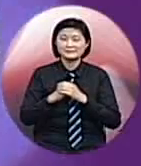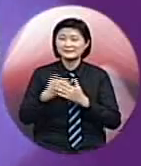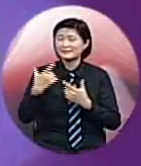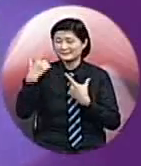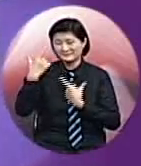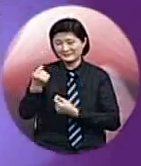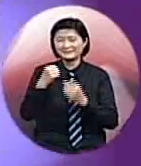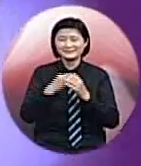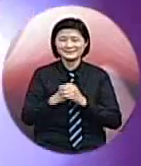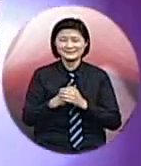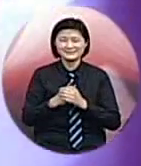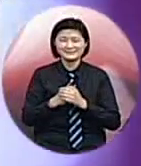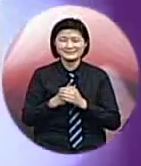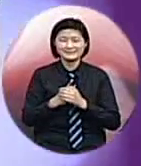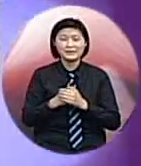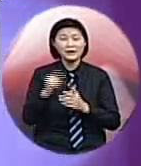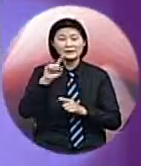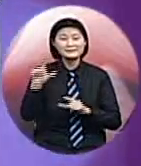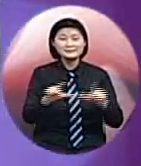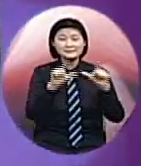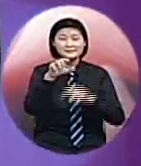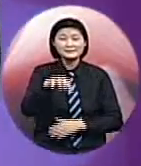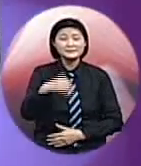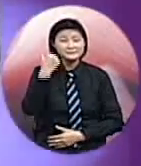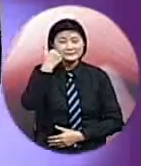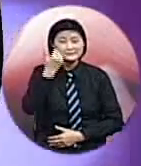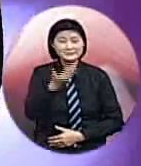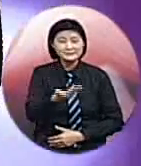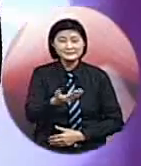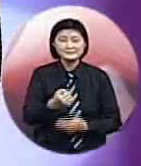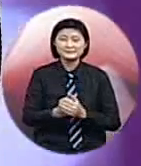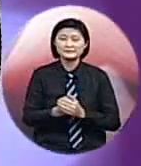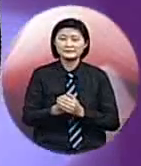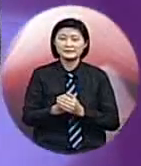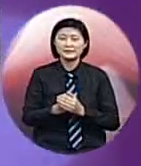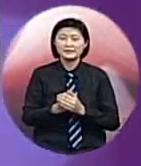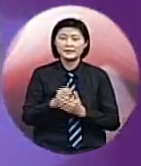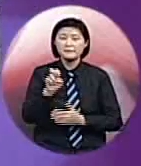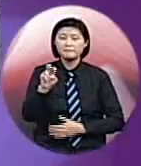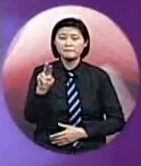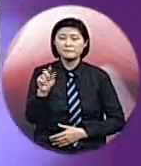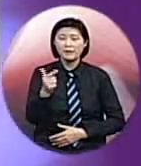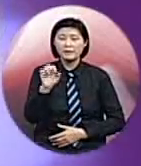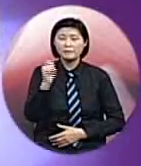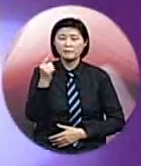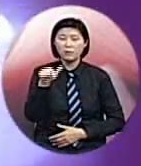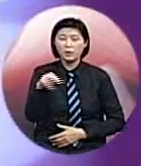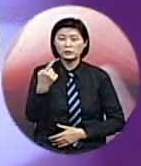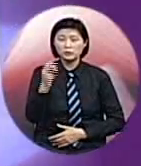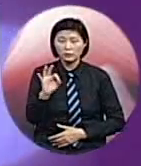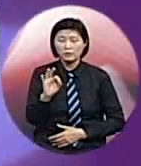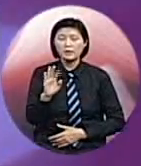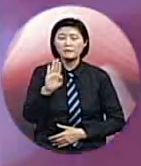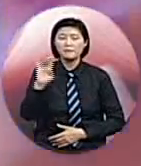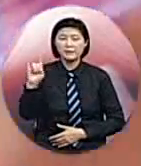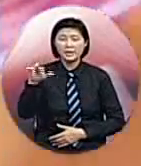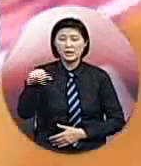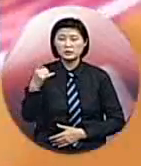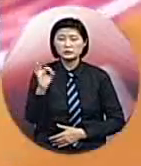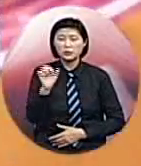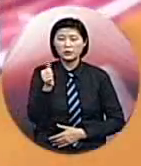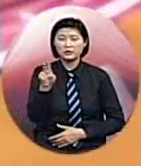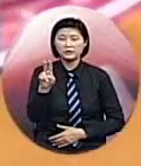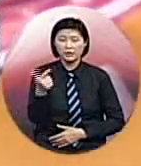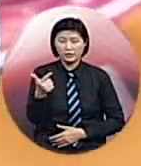네. 어디 사시는 누구신지요? 면목동에 사는 배종현입니다. 네.